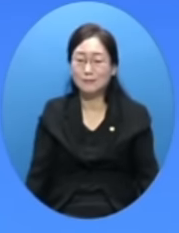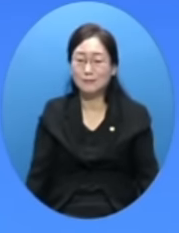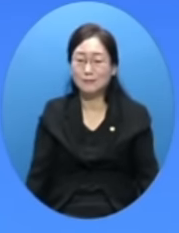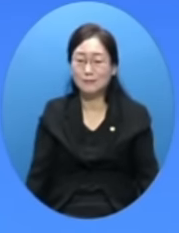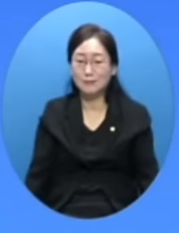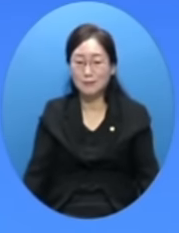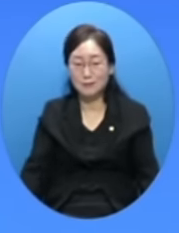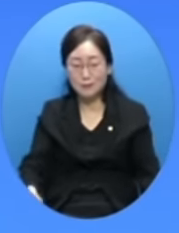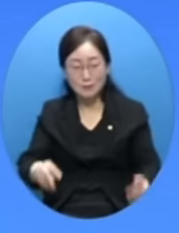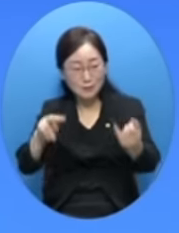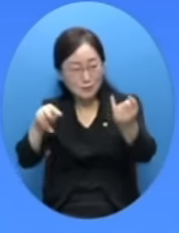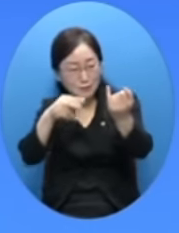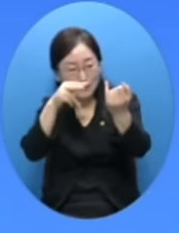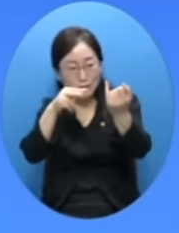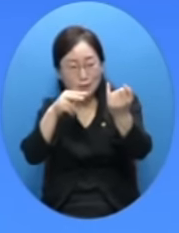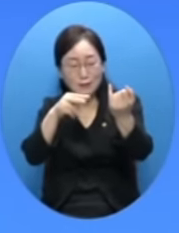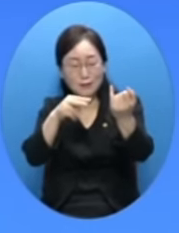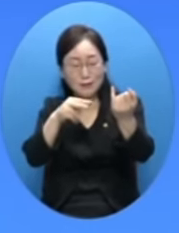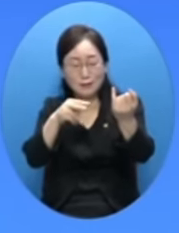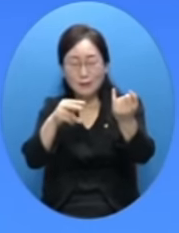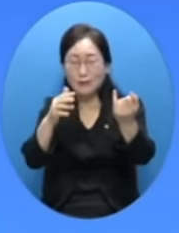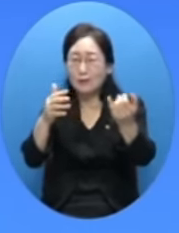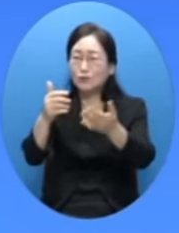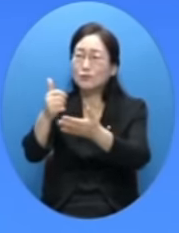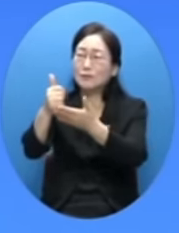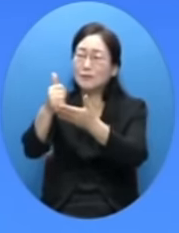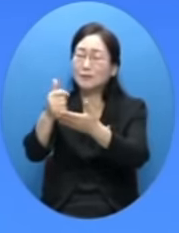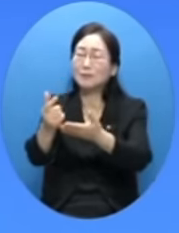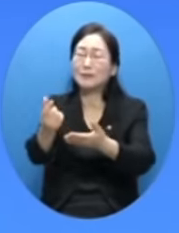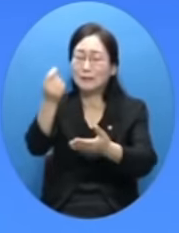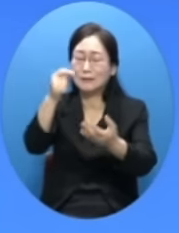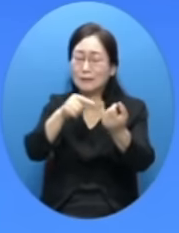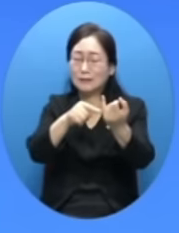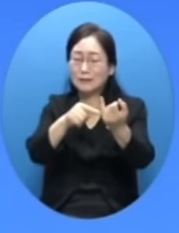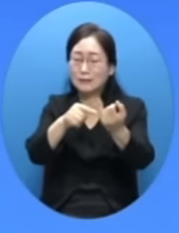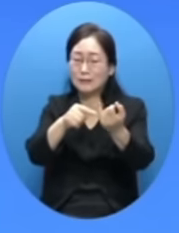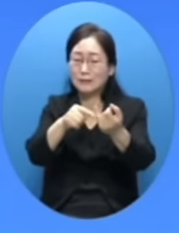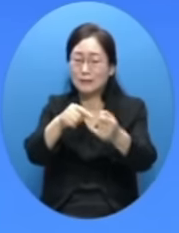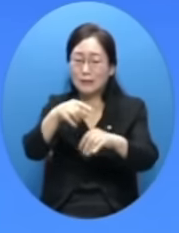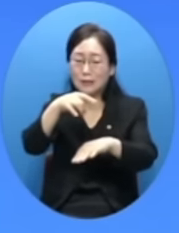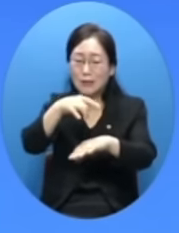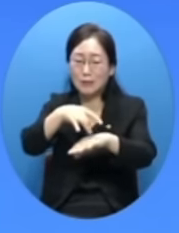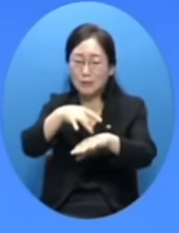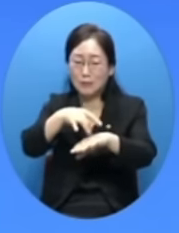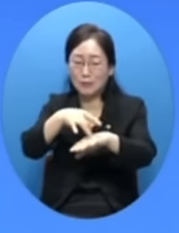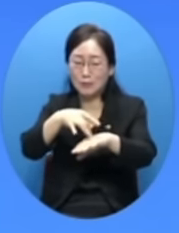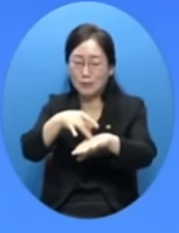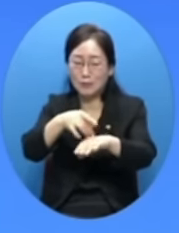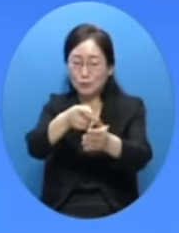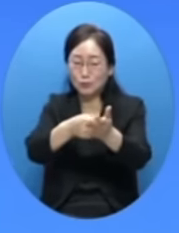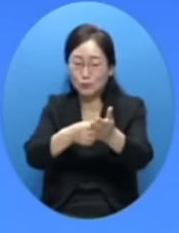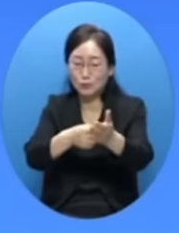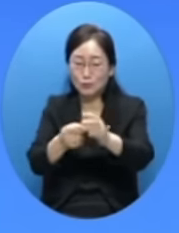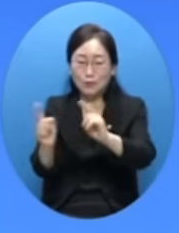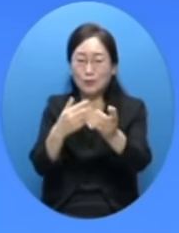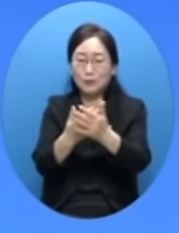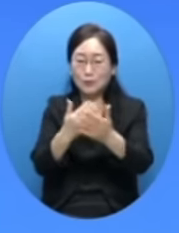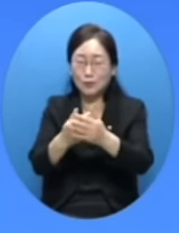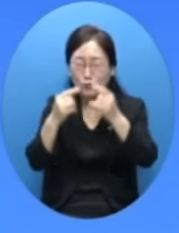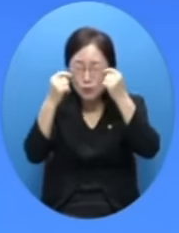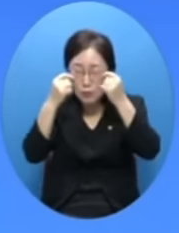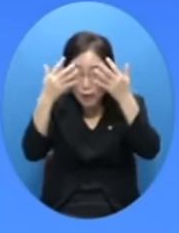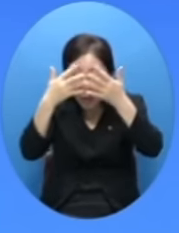제가 모습을 뵈니까 주님 빨리 이 고관절 시술을 치료해 주시고 눈도 보이게